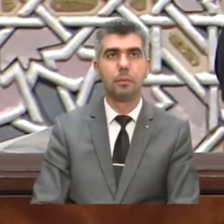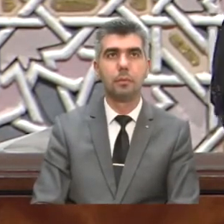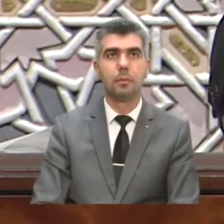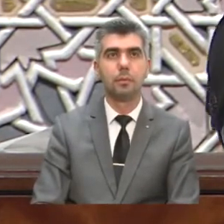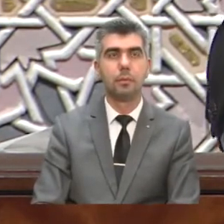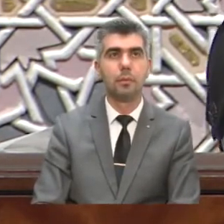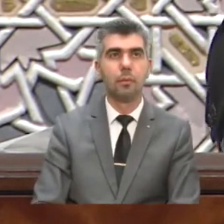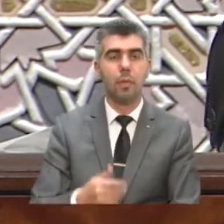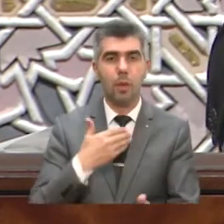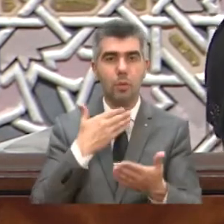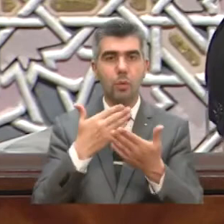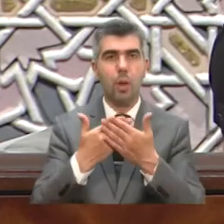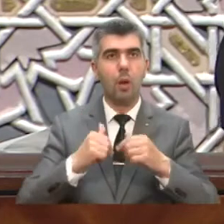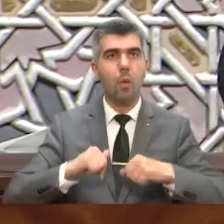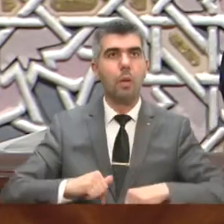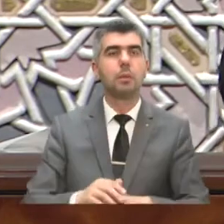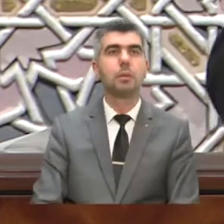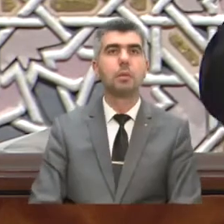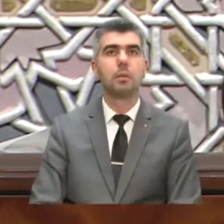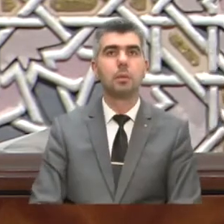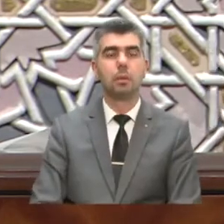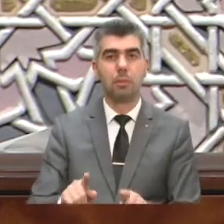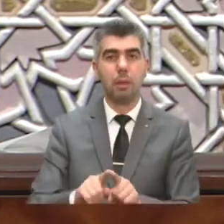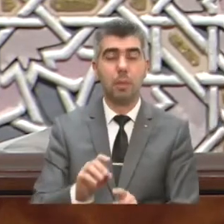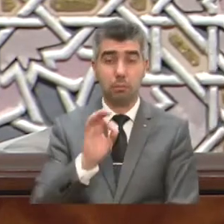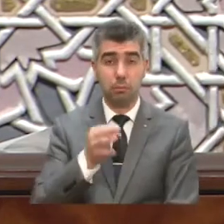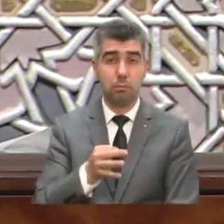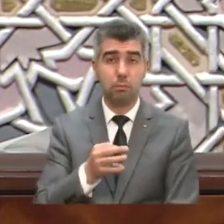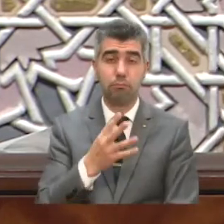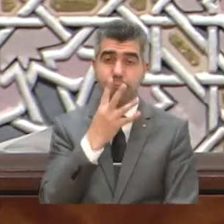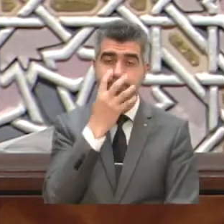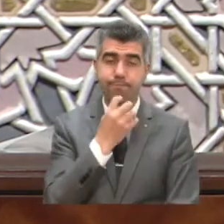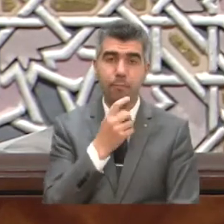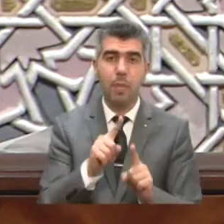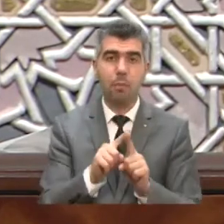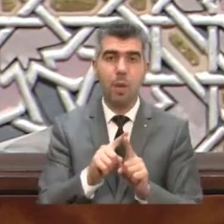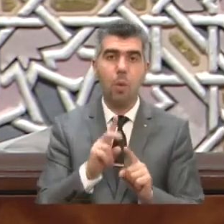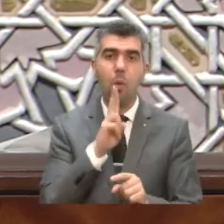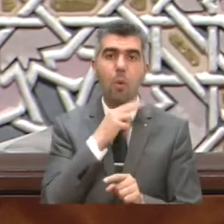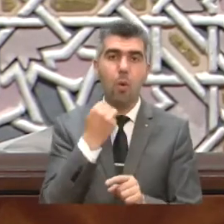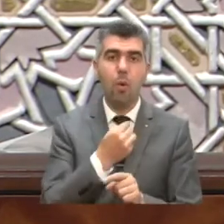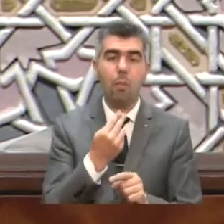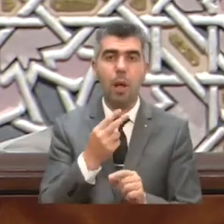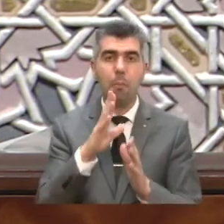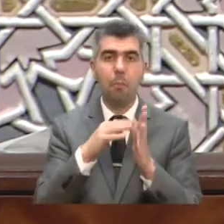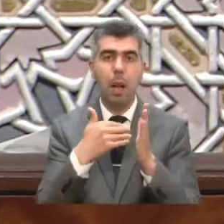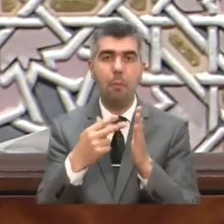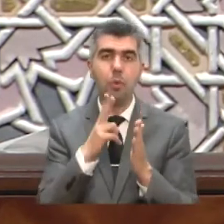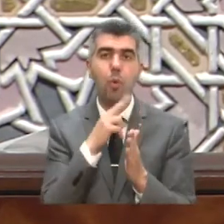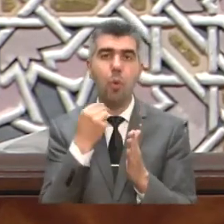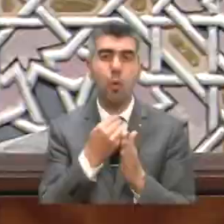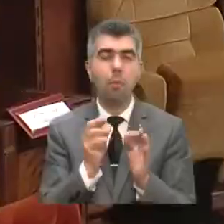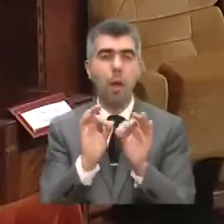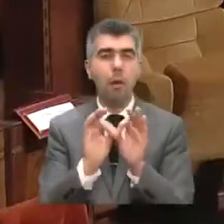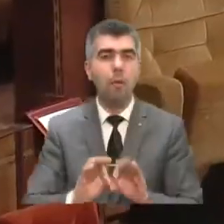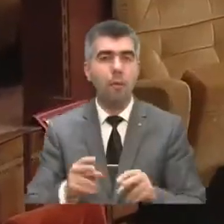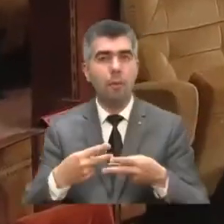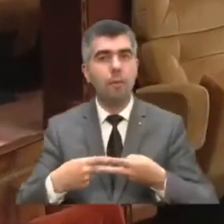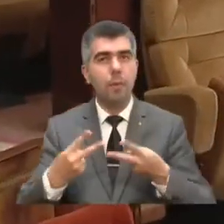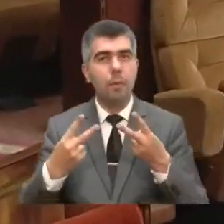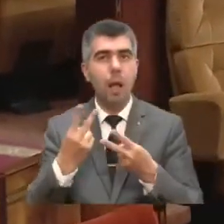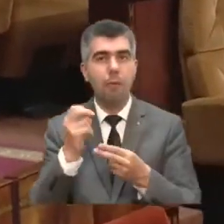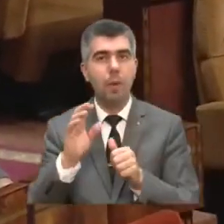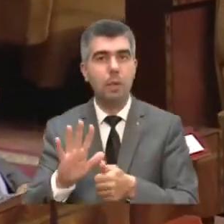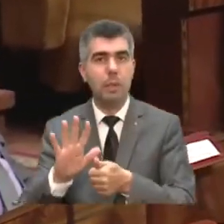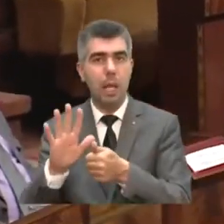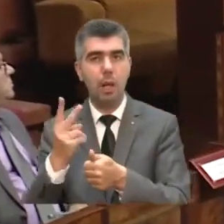شكرا سيد الوزير. نسجل باسف عدم وفاء الحكومه في تسجيل برنامج الحكومي 2016-2021 بتحسين الولوج للرياضه